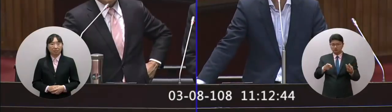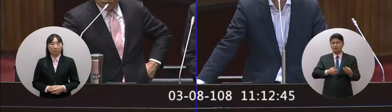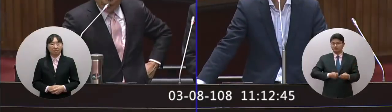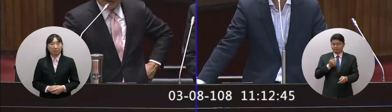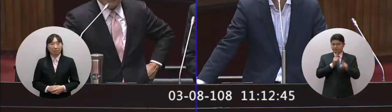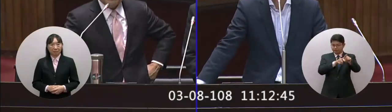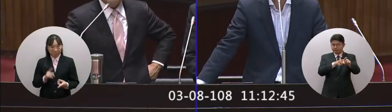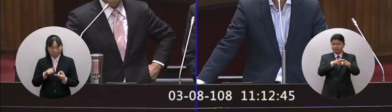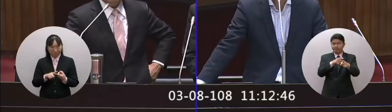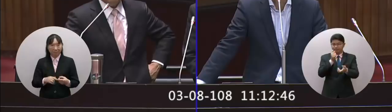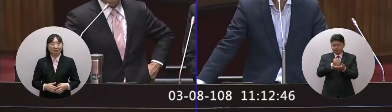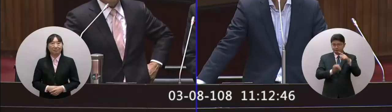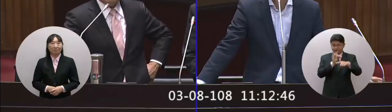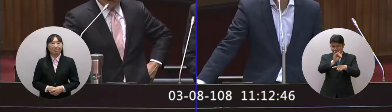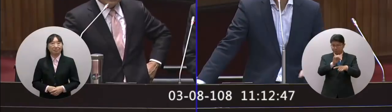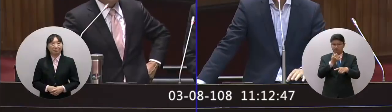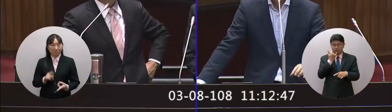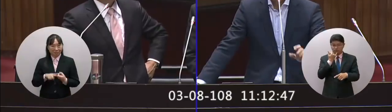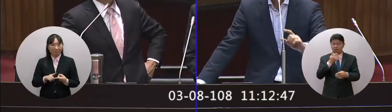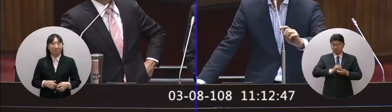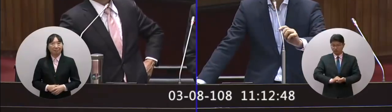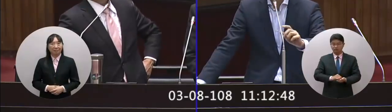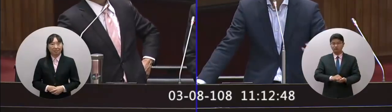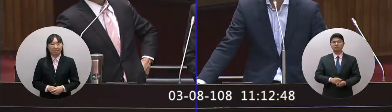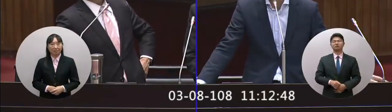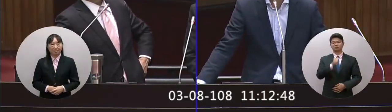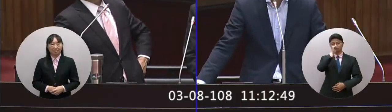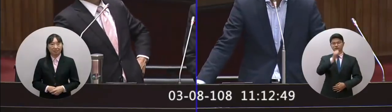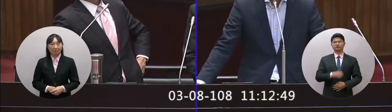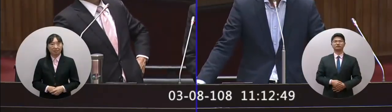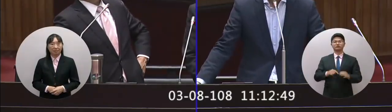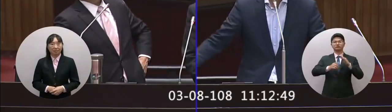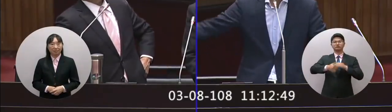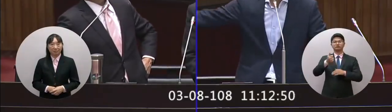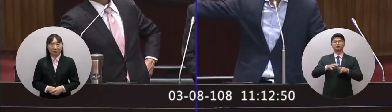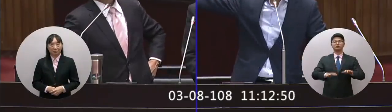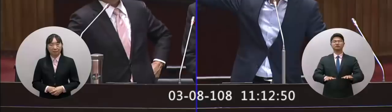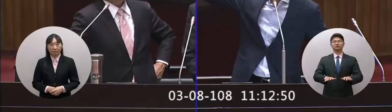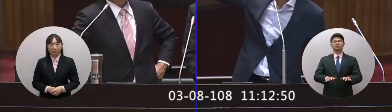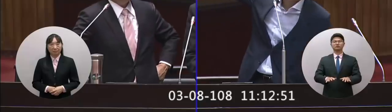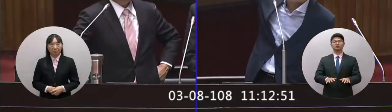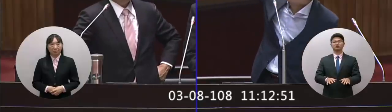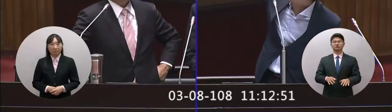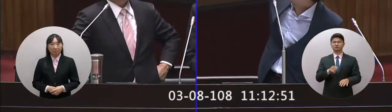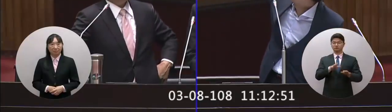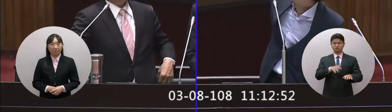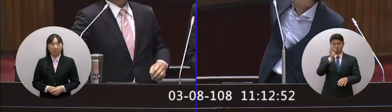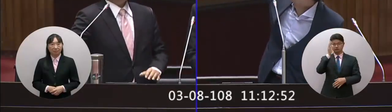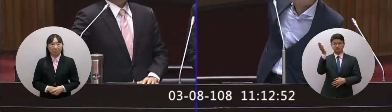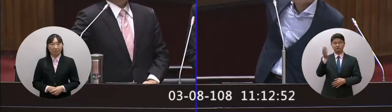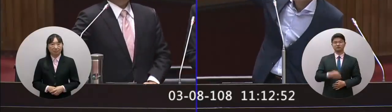到这样的目标？ 对， 一定可以。 对， 好，所以院长啊，今天我们看